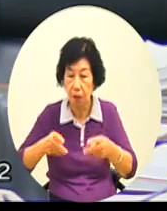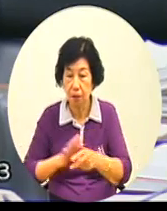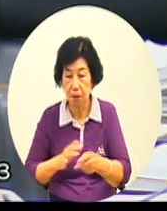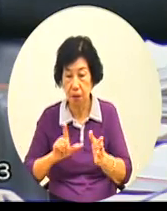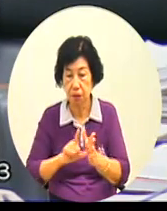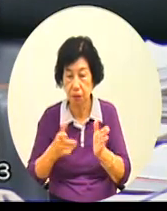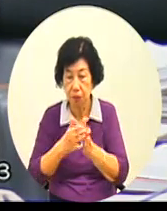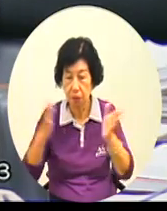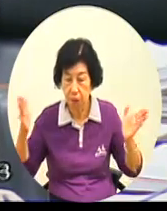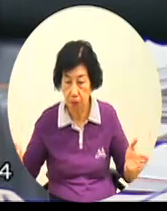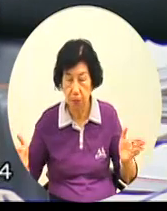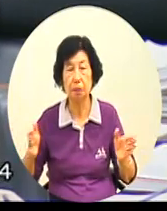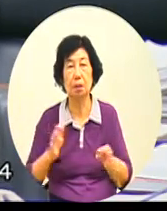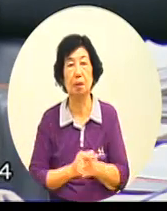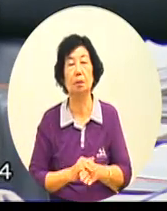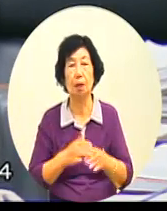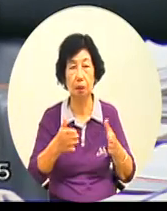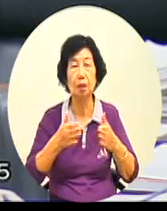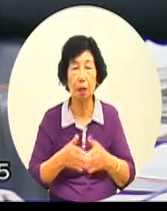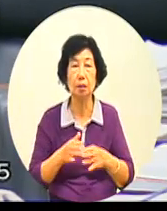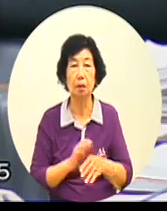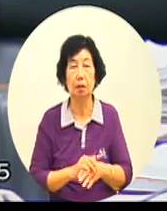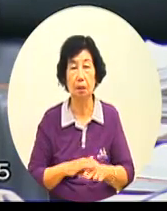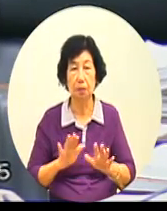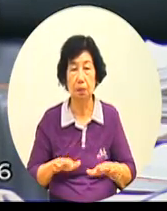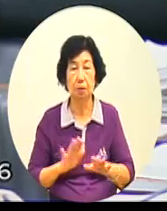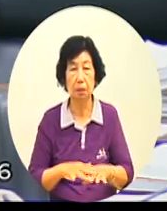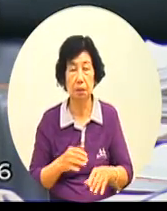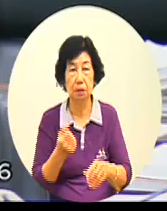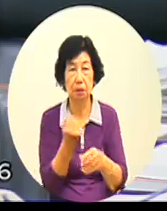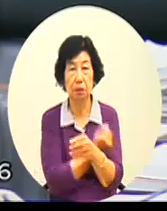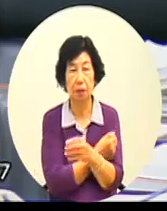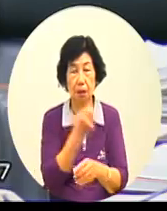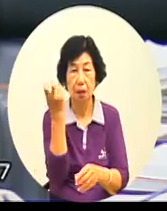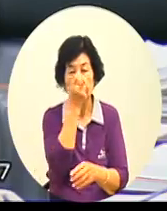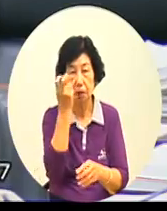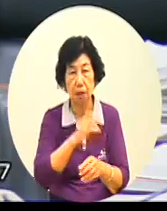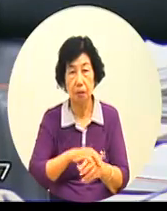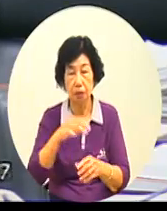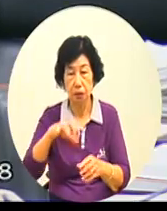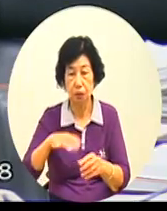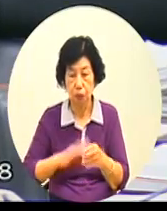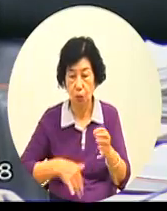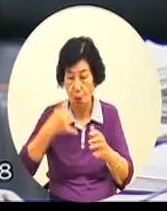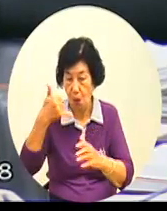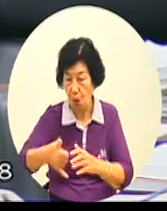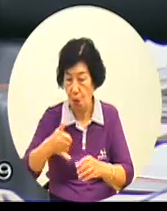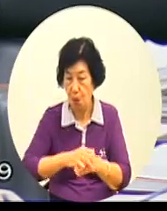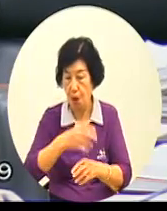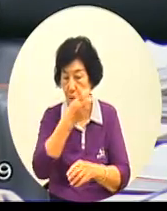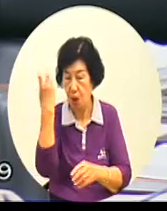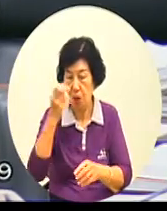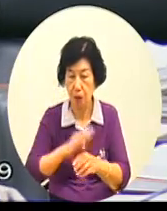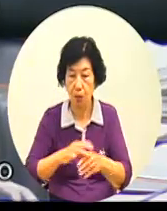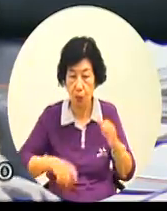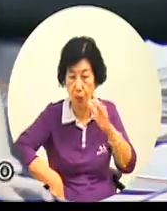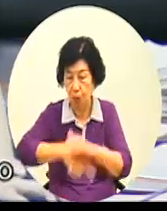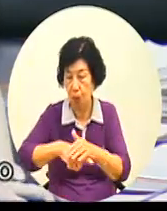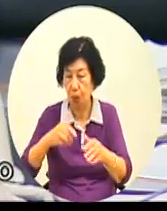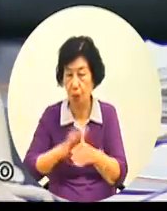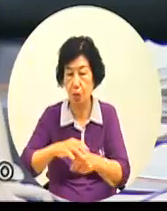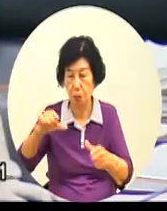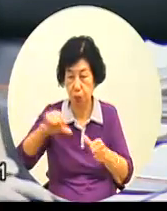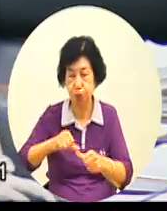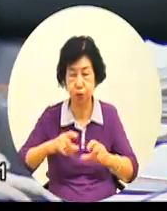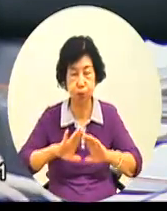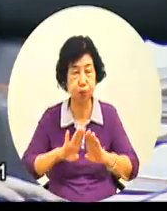现在呢，只要一查到是立刻开罚，完全没有 这个改善期的问题。